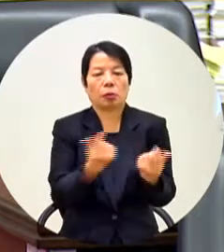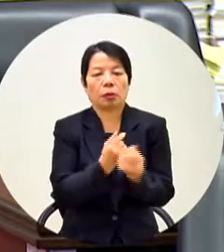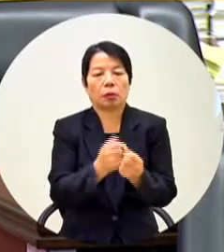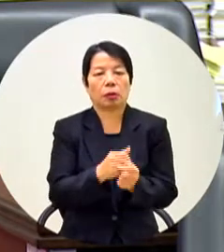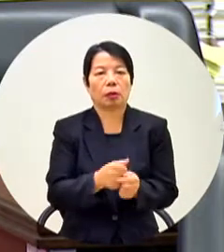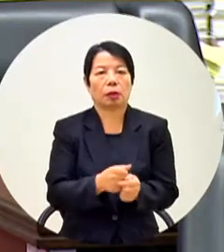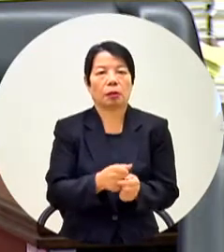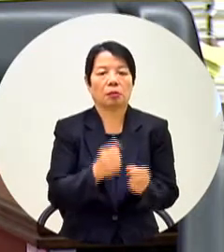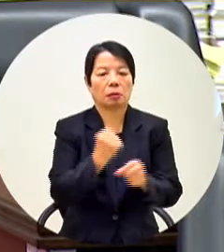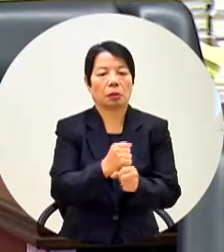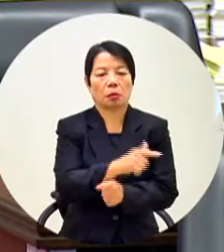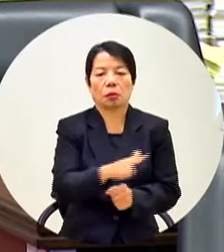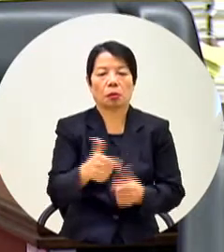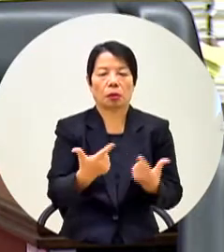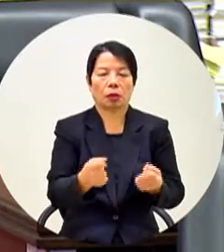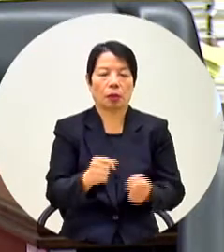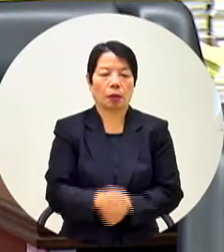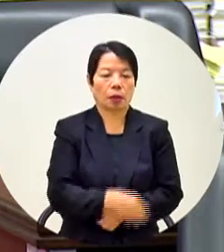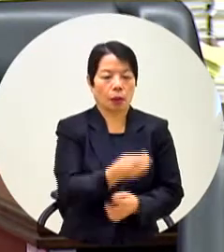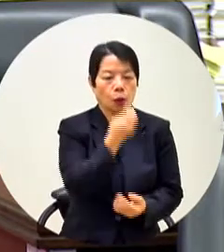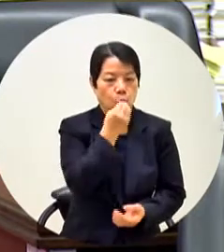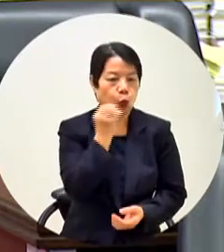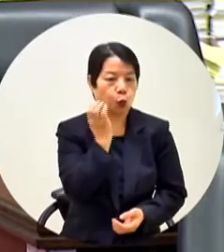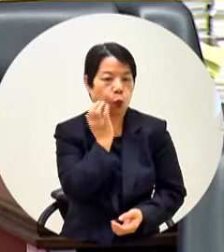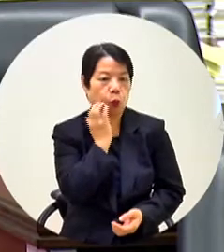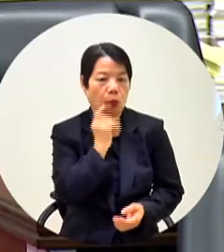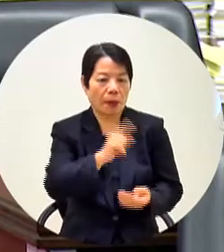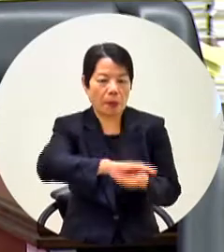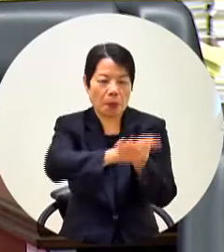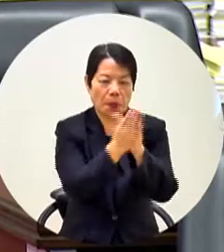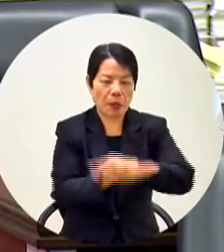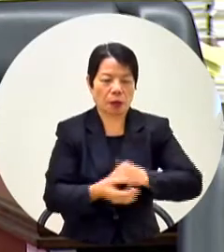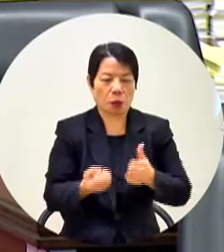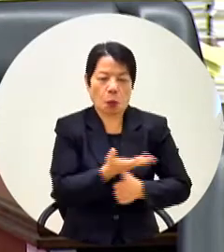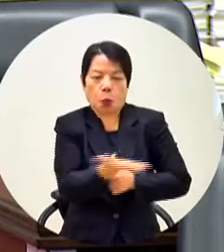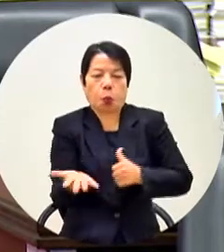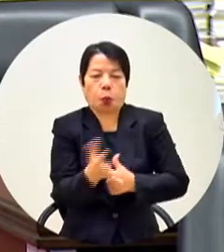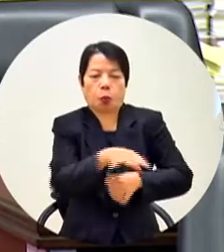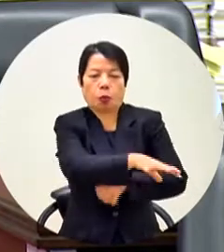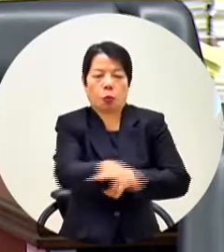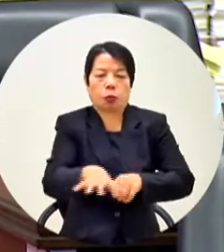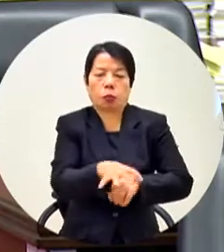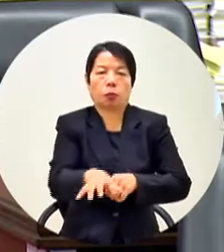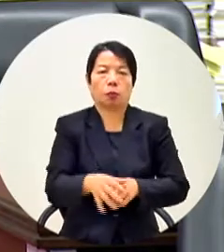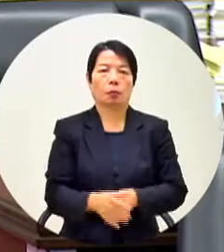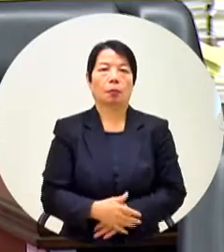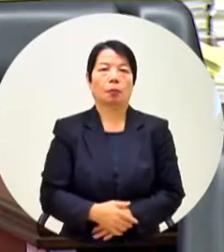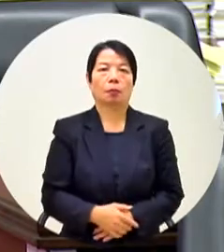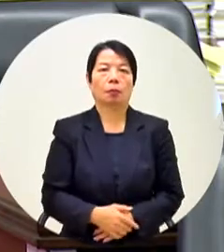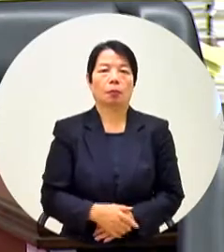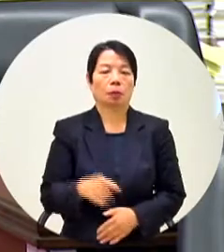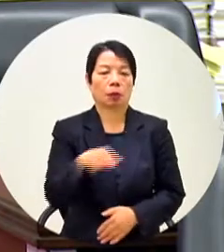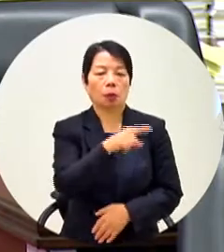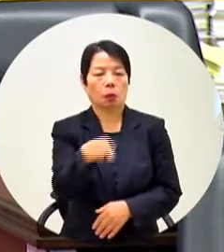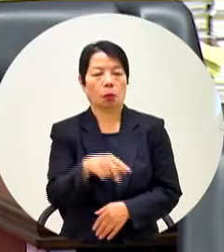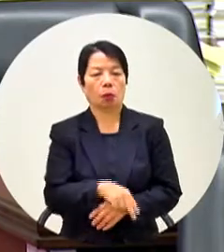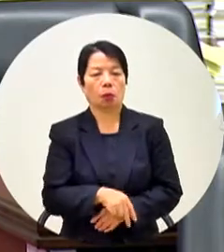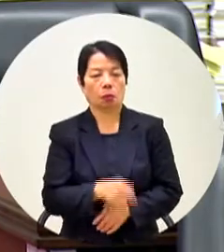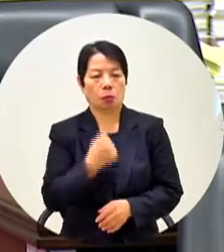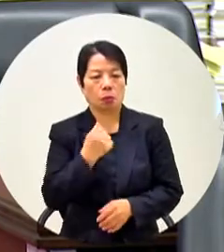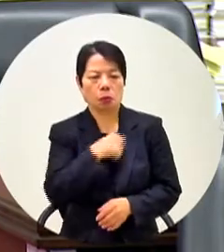物件，即卖变作一个污染环境的物件我相信大家拢有目睭会看到即块